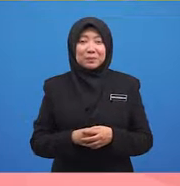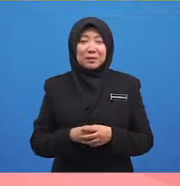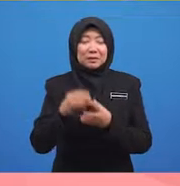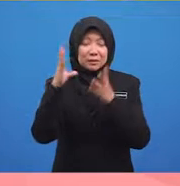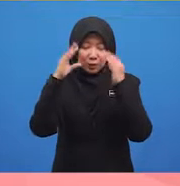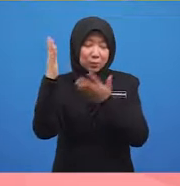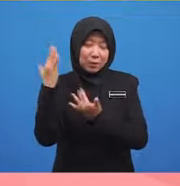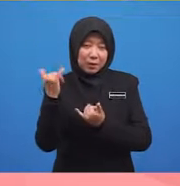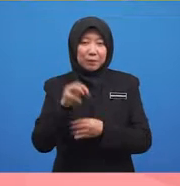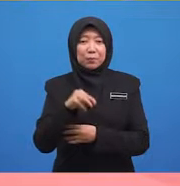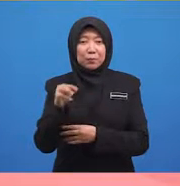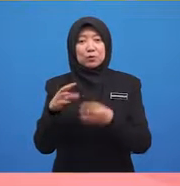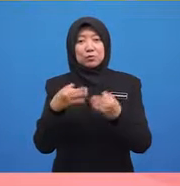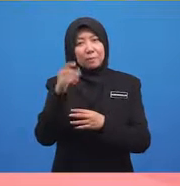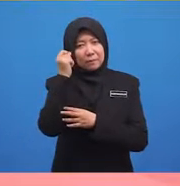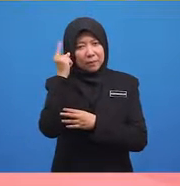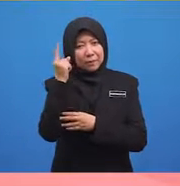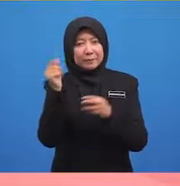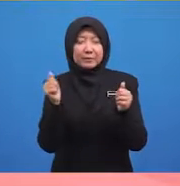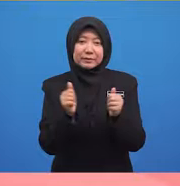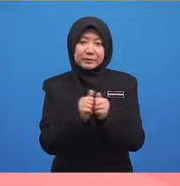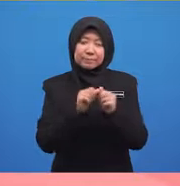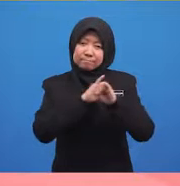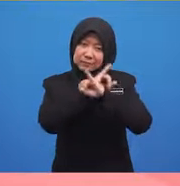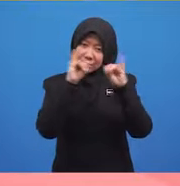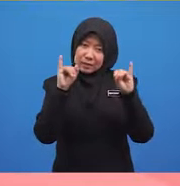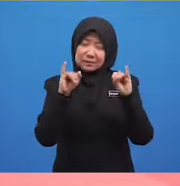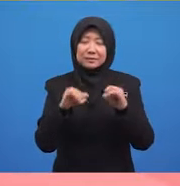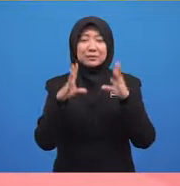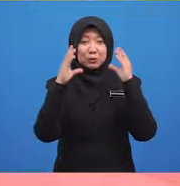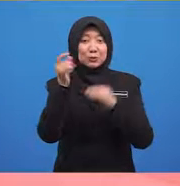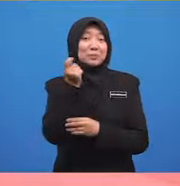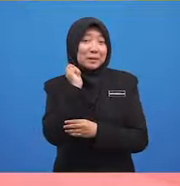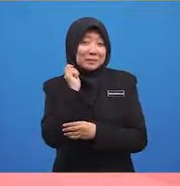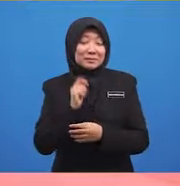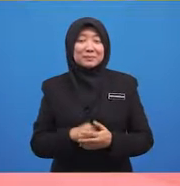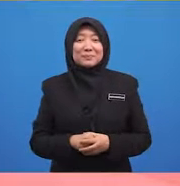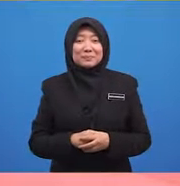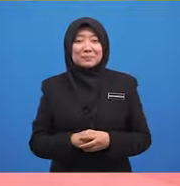berharap murid-murid sudah faham dengan penerangan cikgu sebentar tadi.